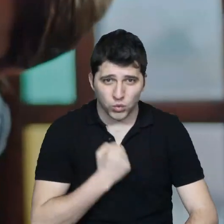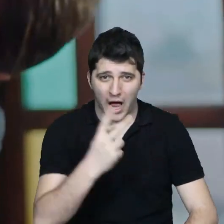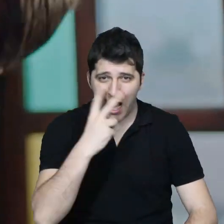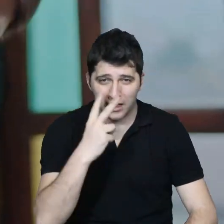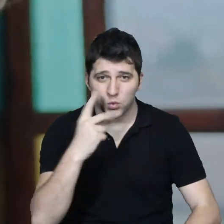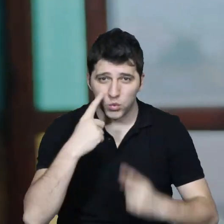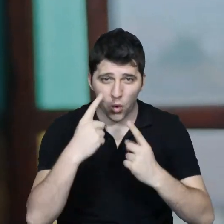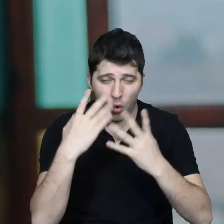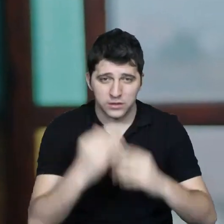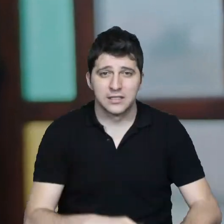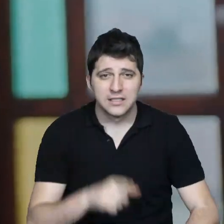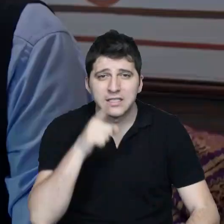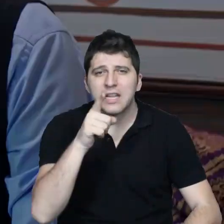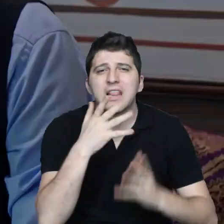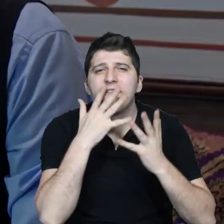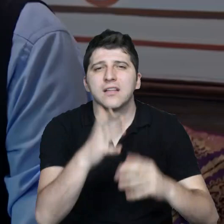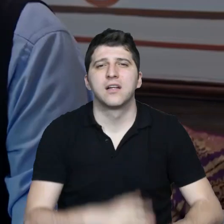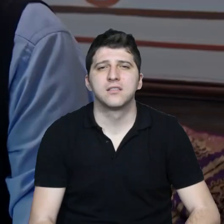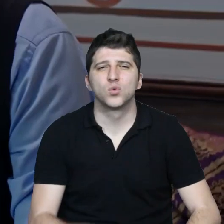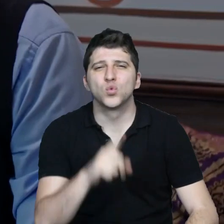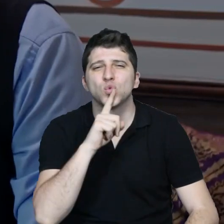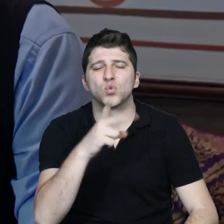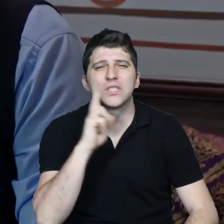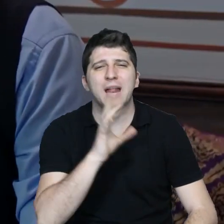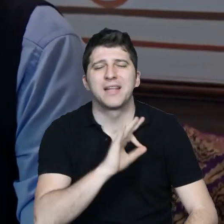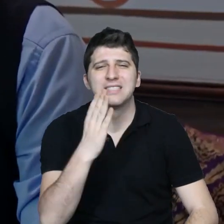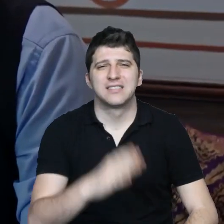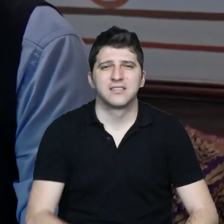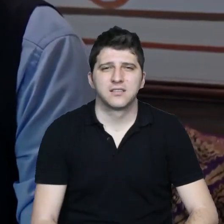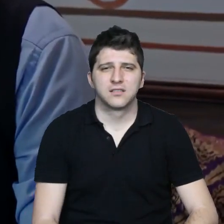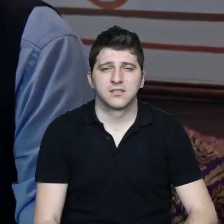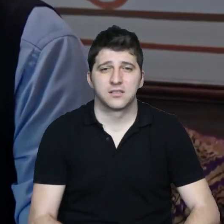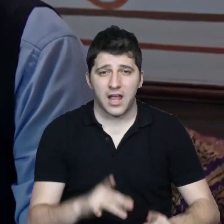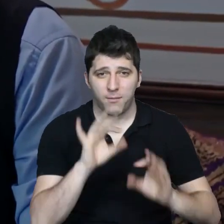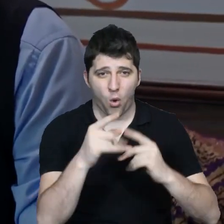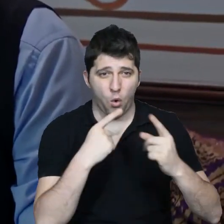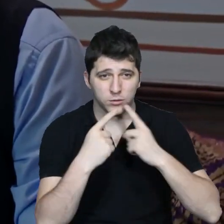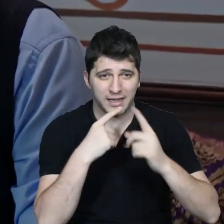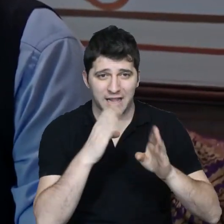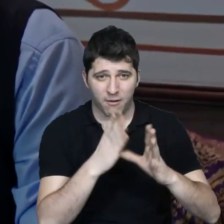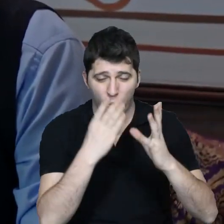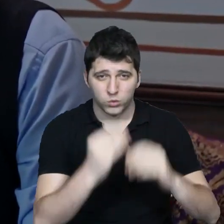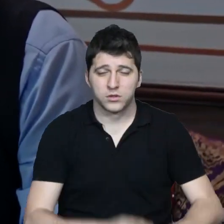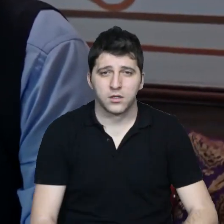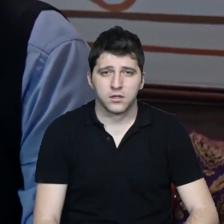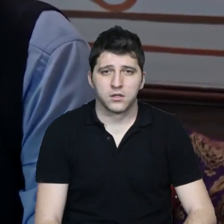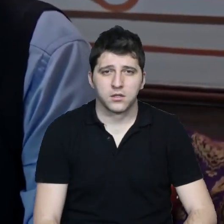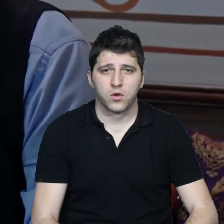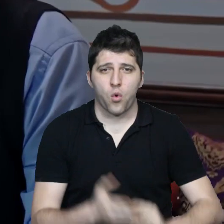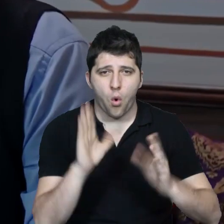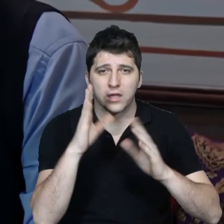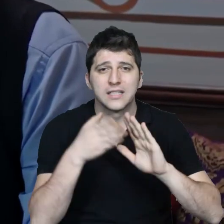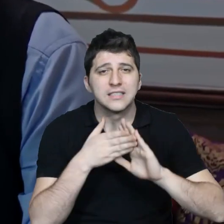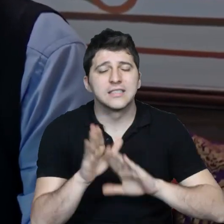ağlattığını görseydi, senden nefret ederdi. Sustur şu terbiyesizi. Eğer böyle konuşmaya devam ederse, odadan